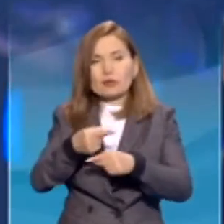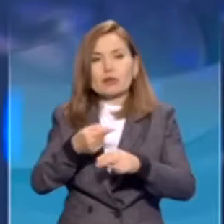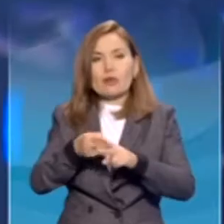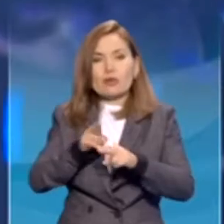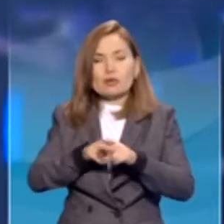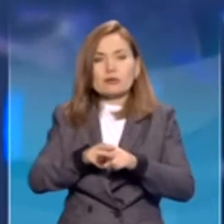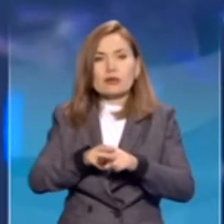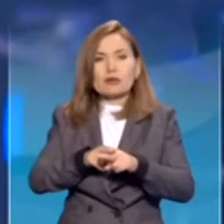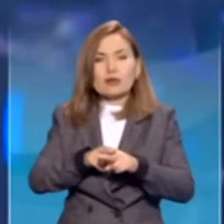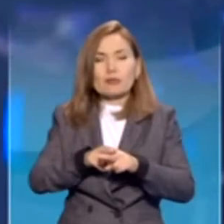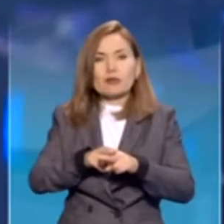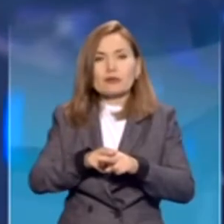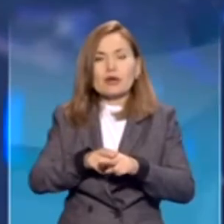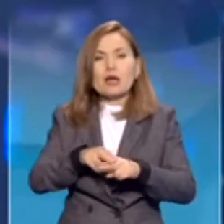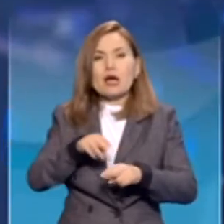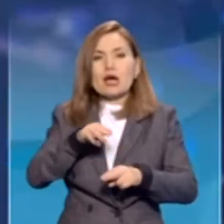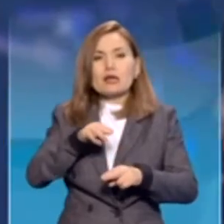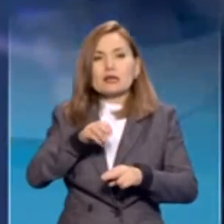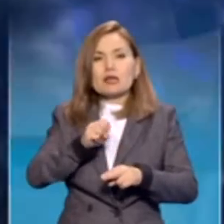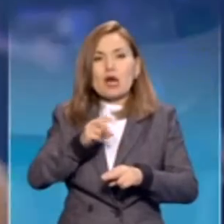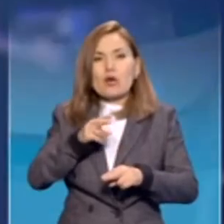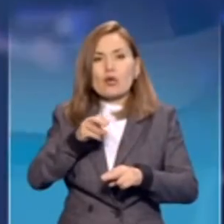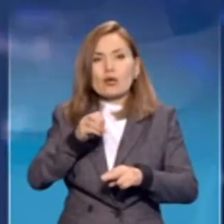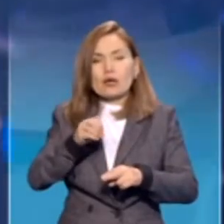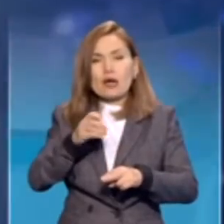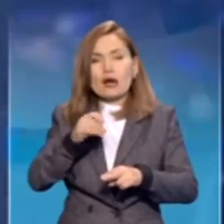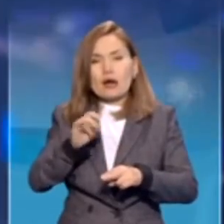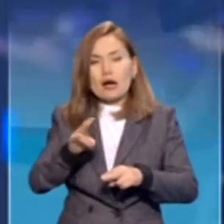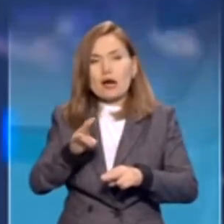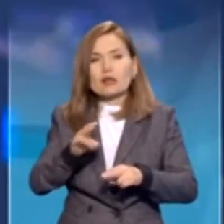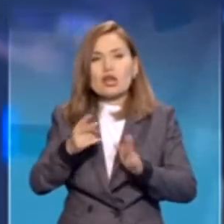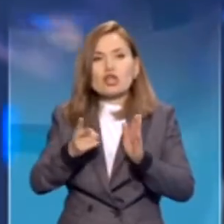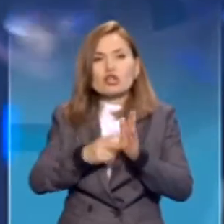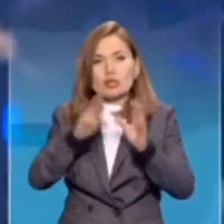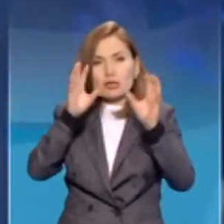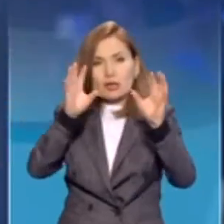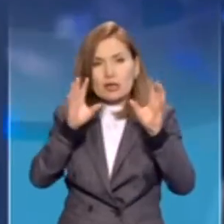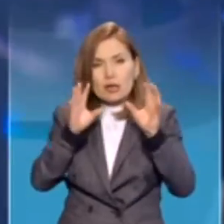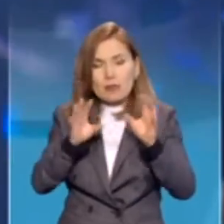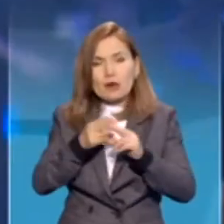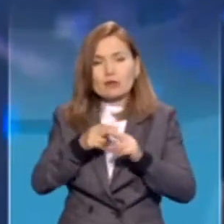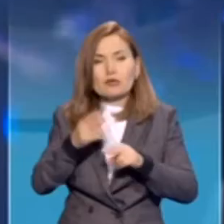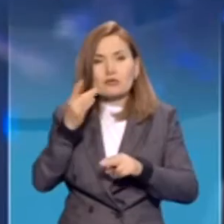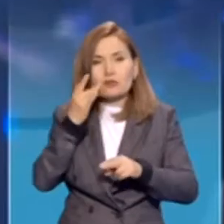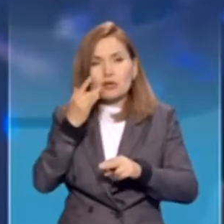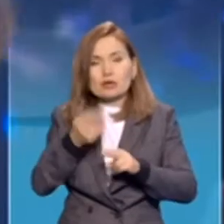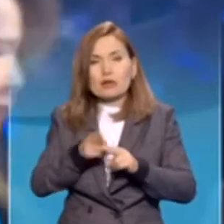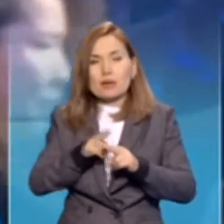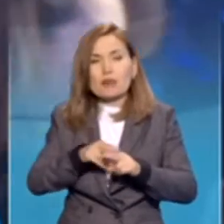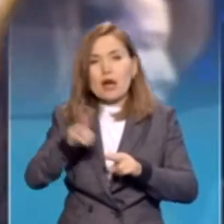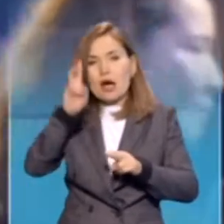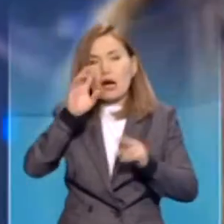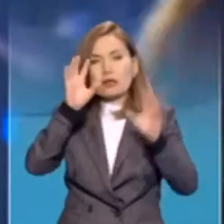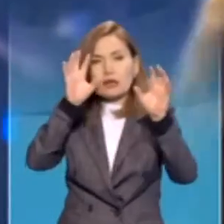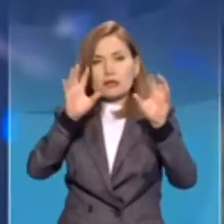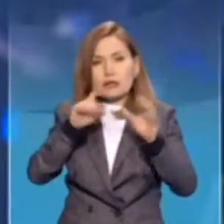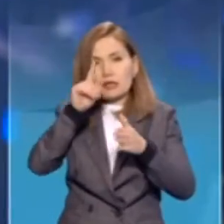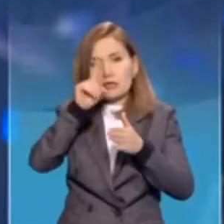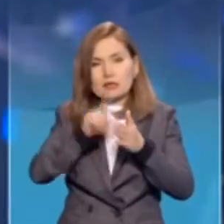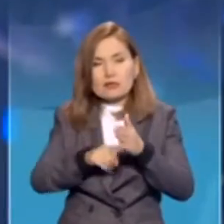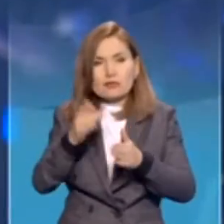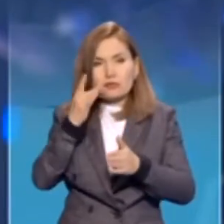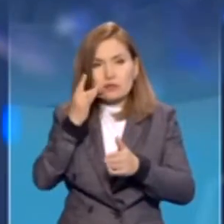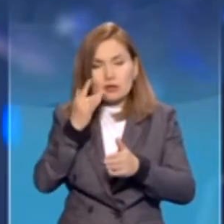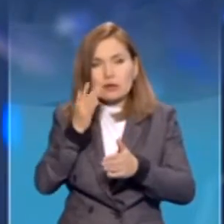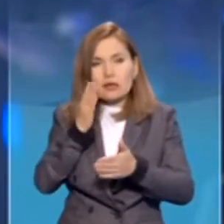da, Aztaukönün jeti jargısında da, keşege kandık memlekettin tüsünde da, atazanga degen senimin